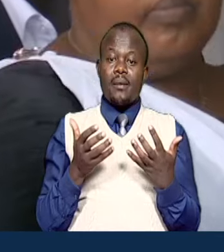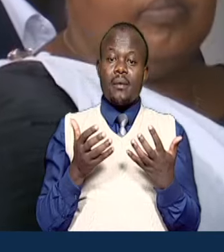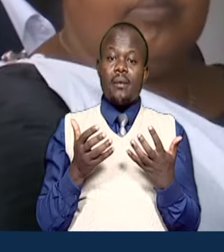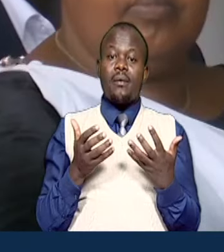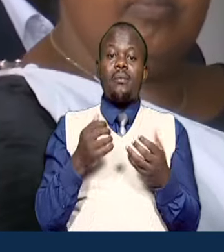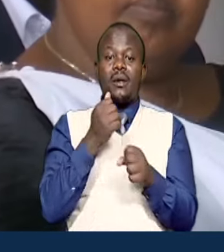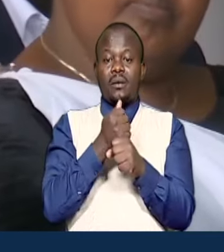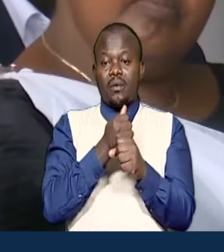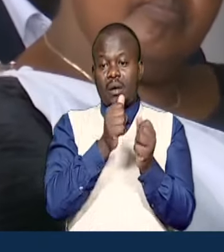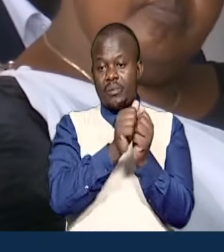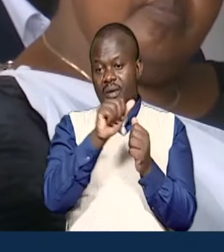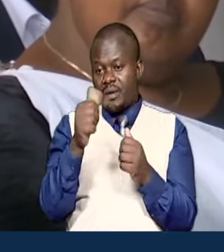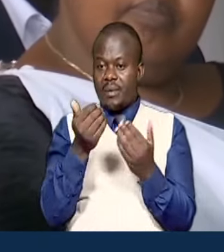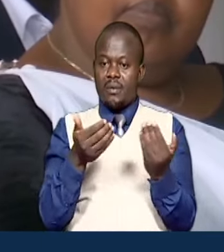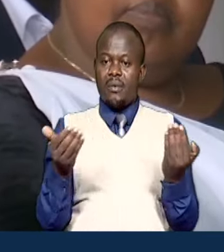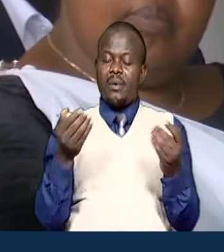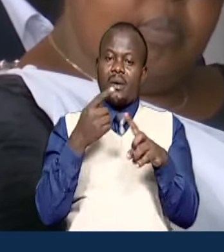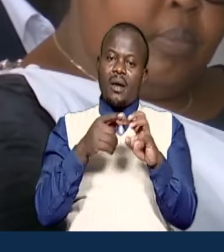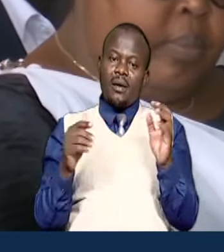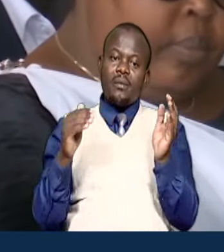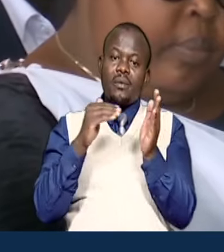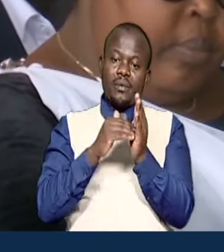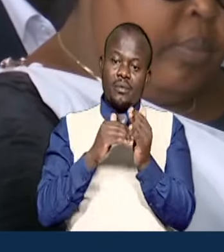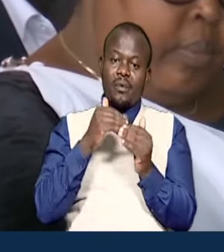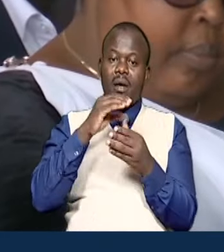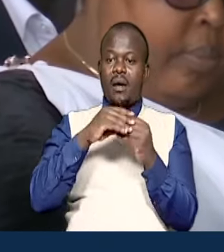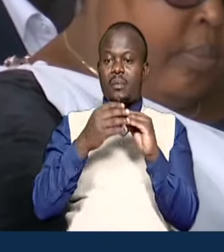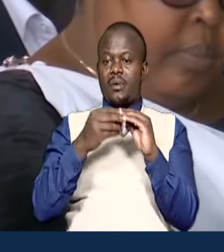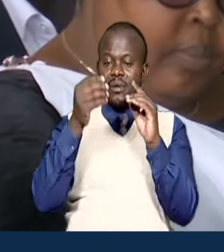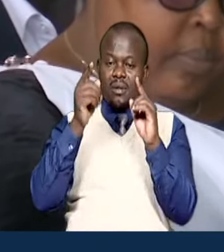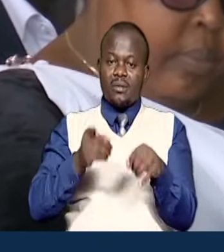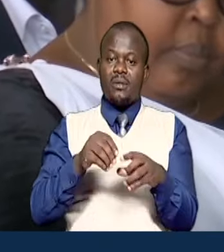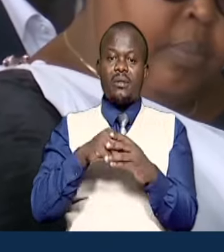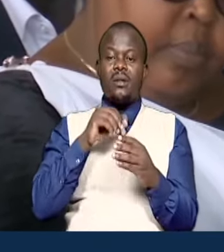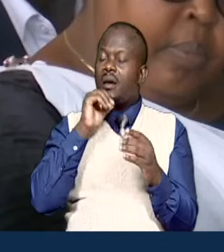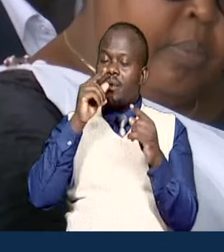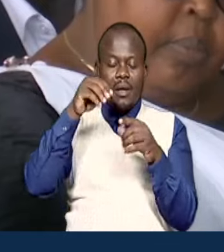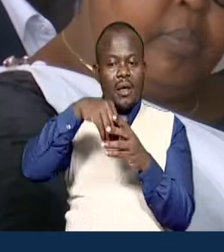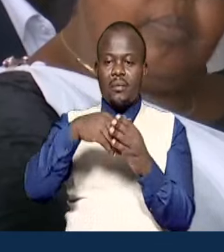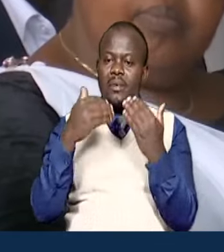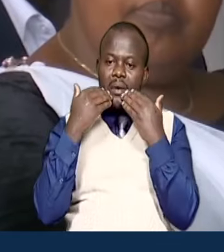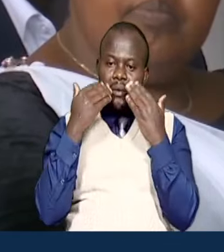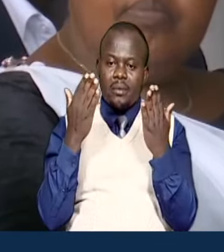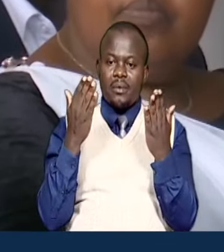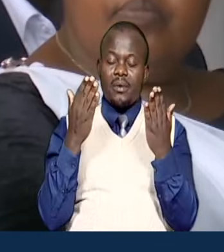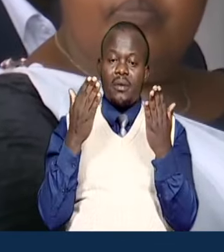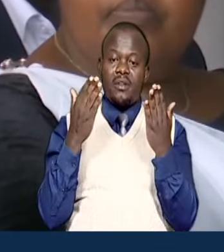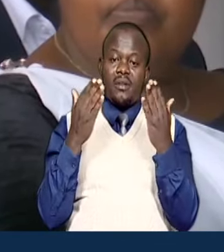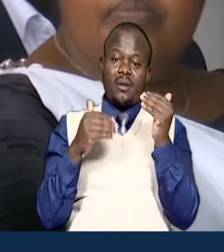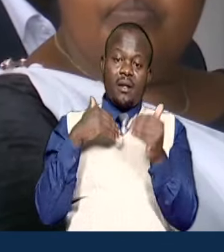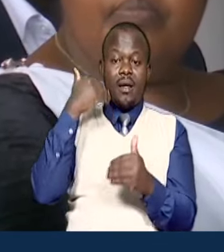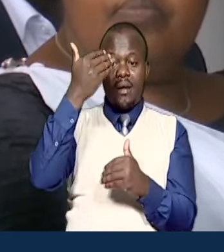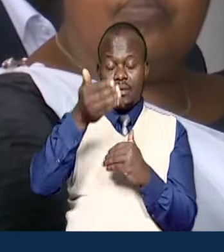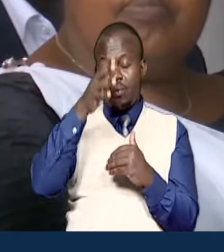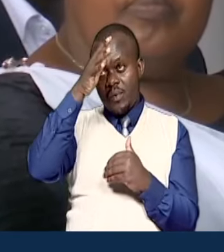barakora n'abandi bana, ariko noneho amanota asohotse ntabwo yabonetsemo. Ubwo tata we yagiye